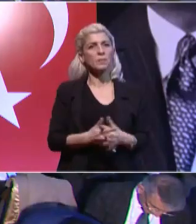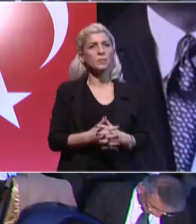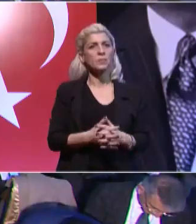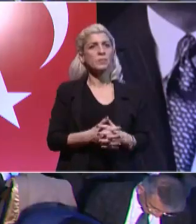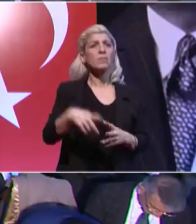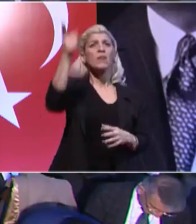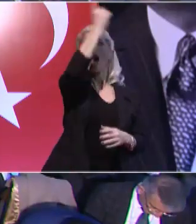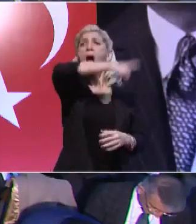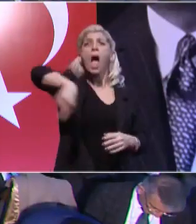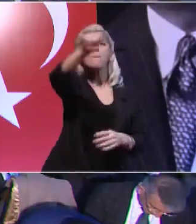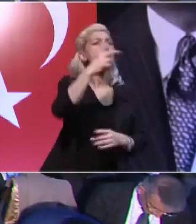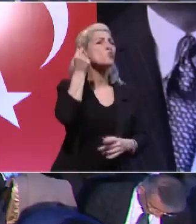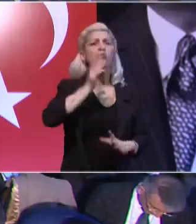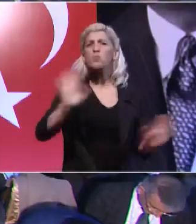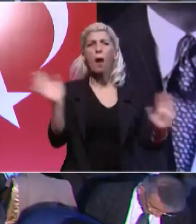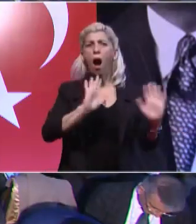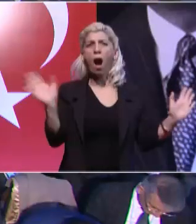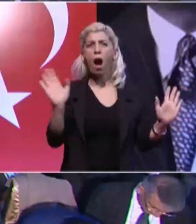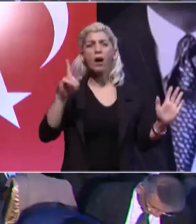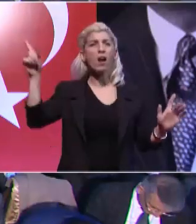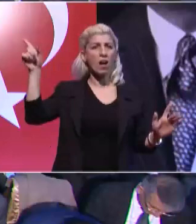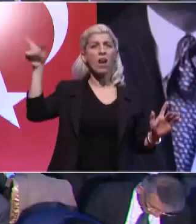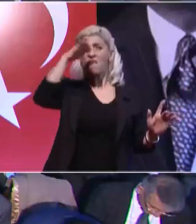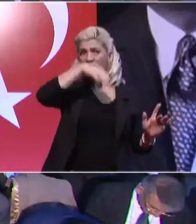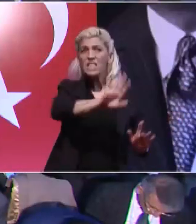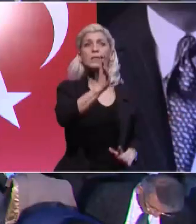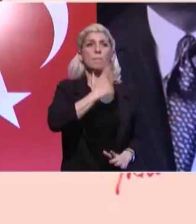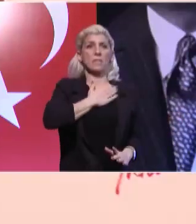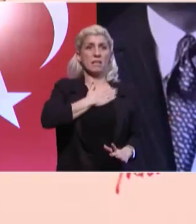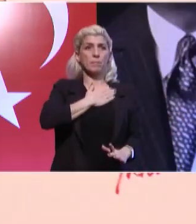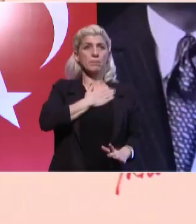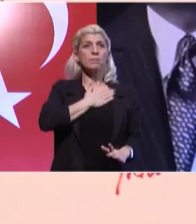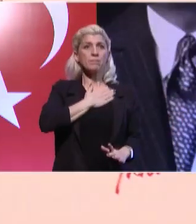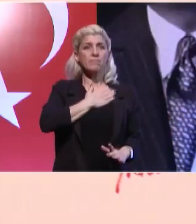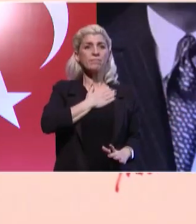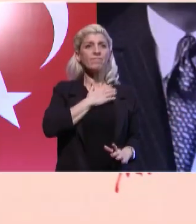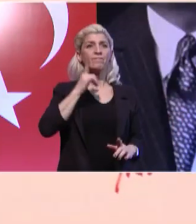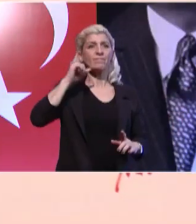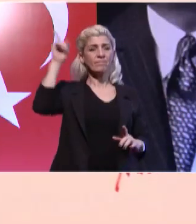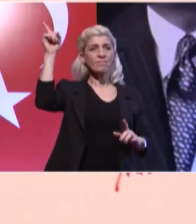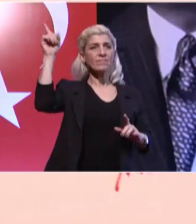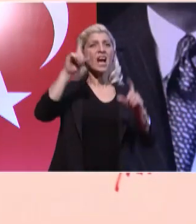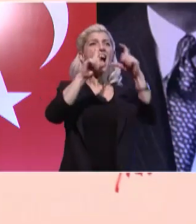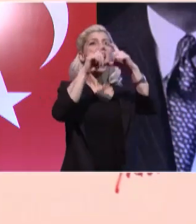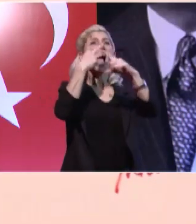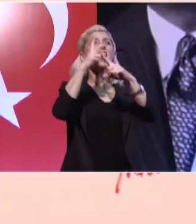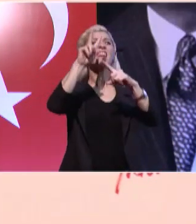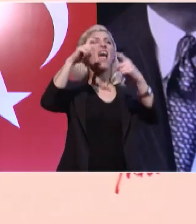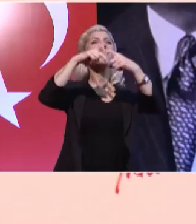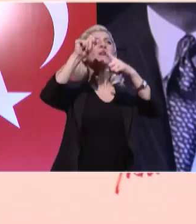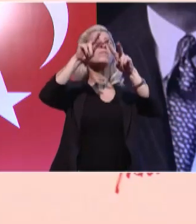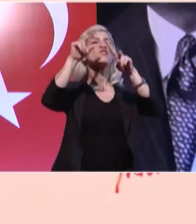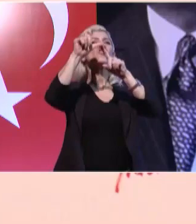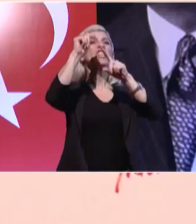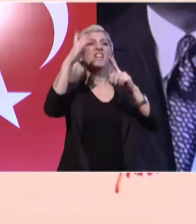Hiç kimse unutmasın. Filistin'de bizim devrimci gençlerin mezarları var. Filistin davası için